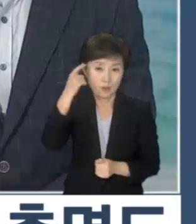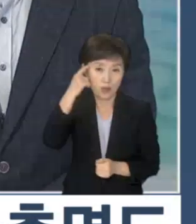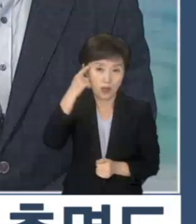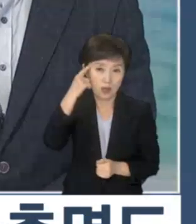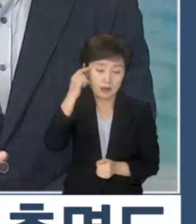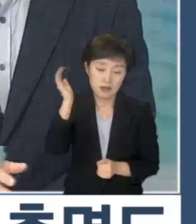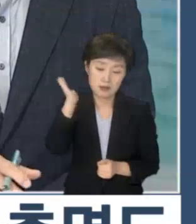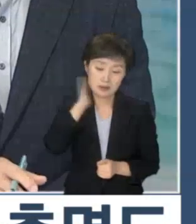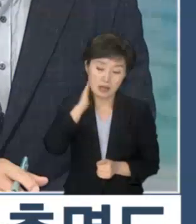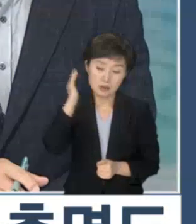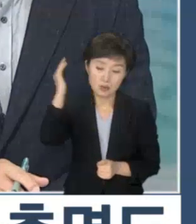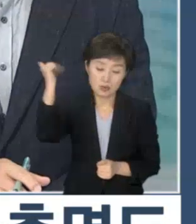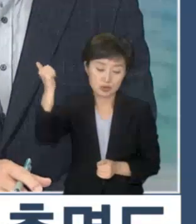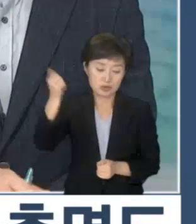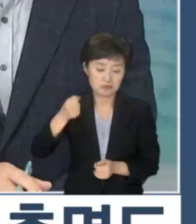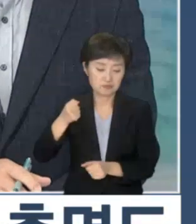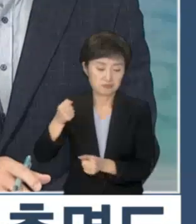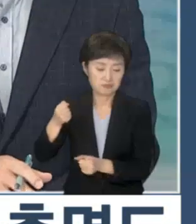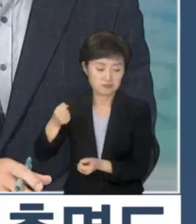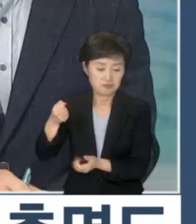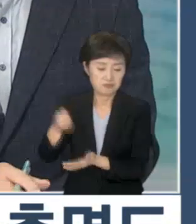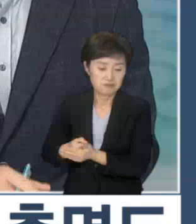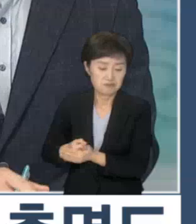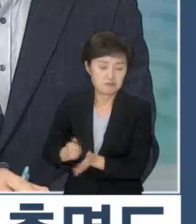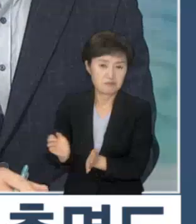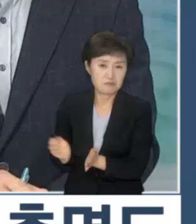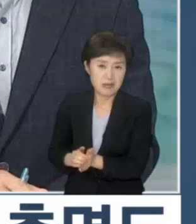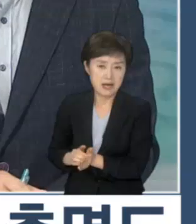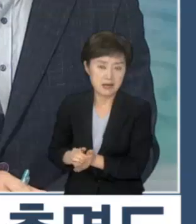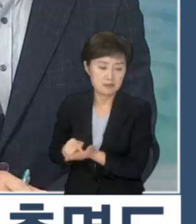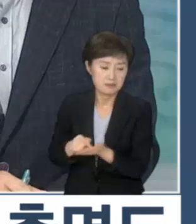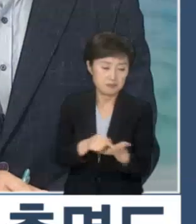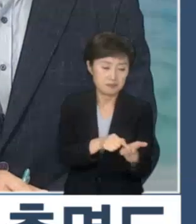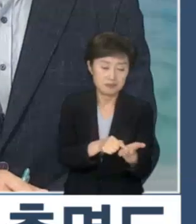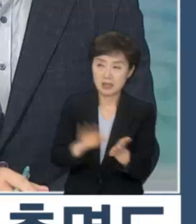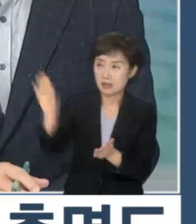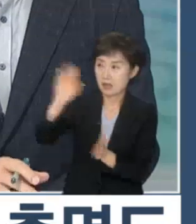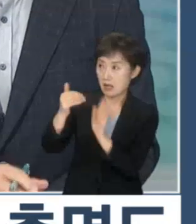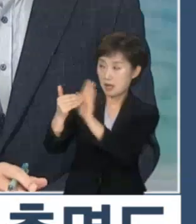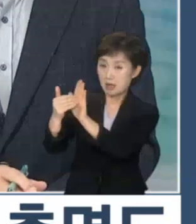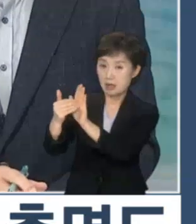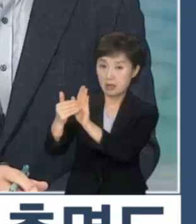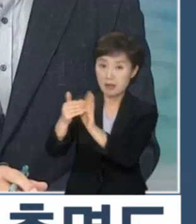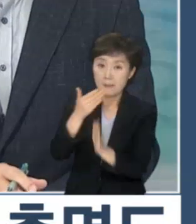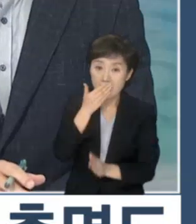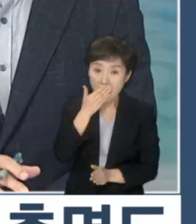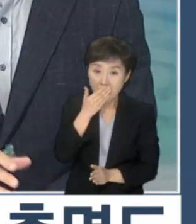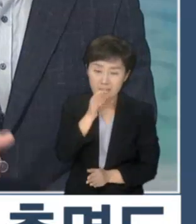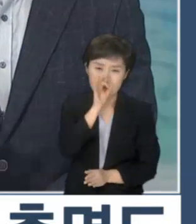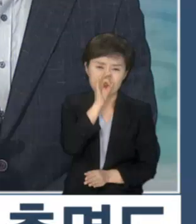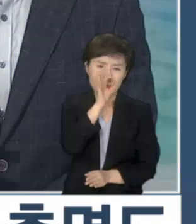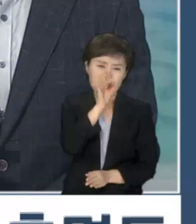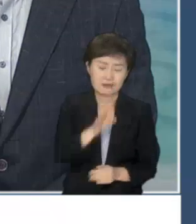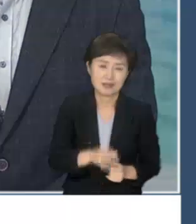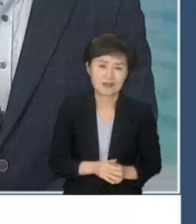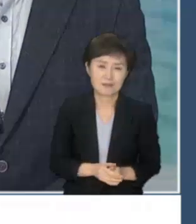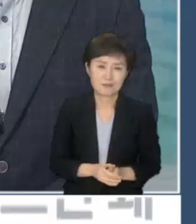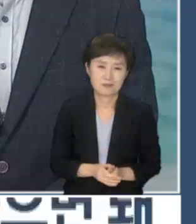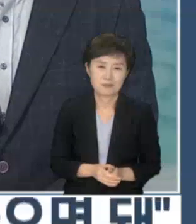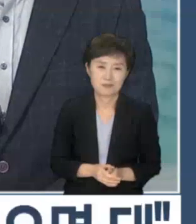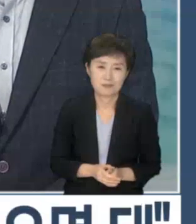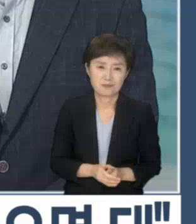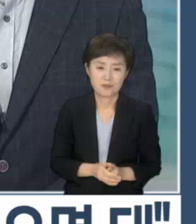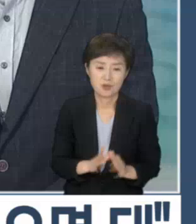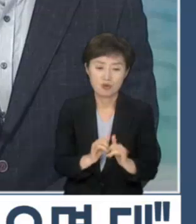결정해서 집행하는 것을 가지고 반대할 수 있겠습니까? 저는 어렵다고 봐요. 그러니까 우리 국민들이